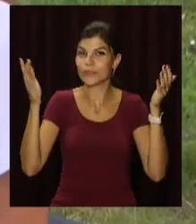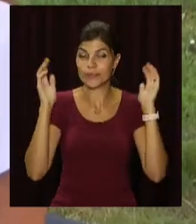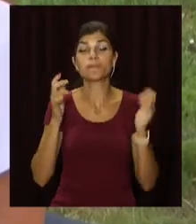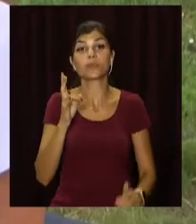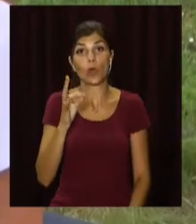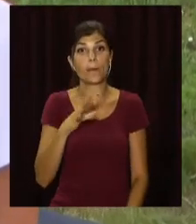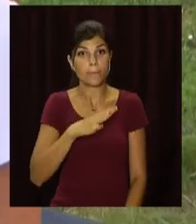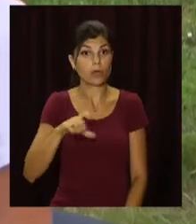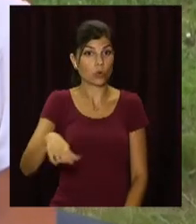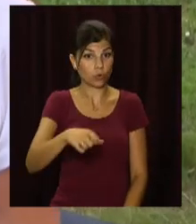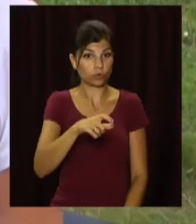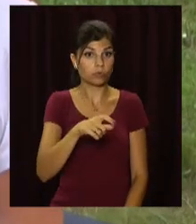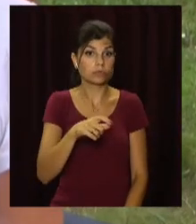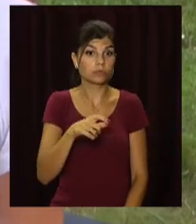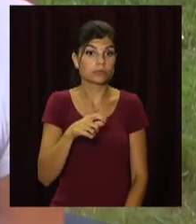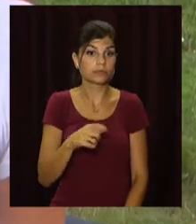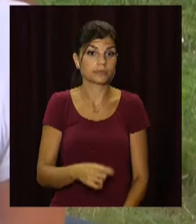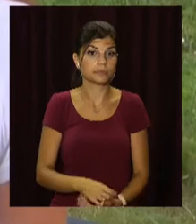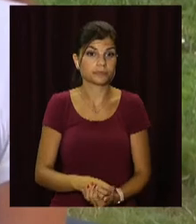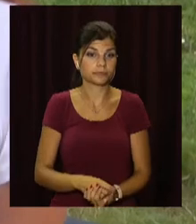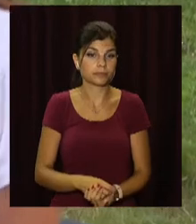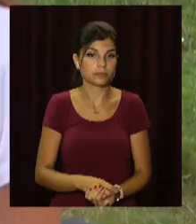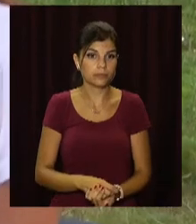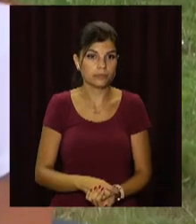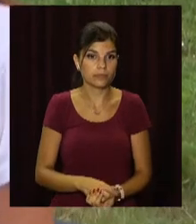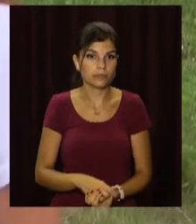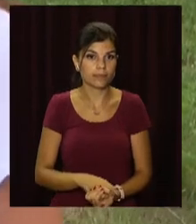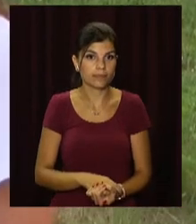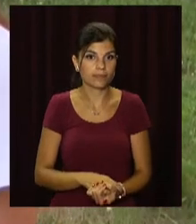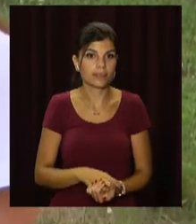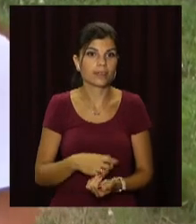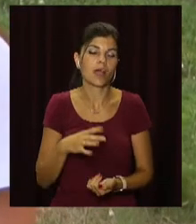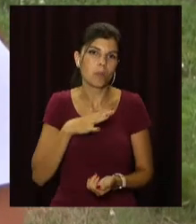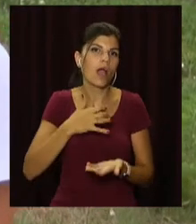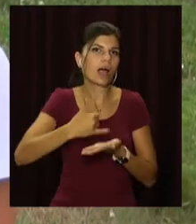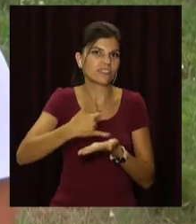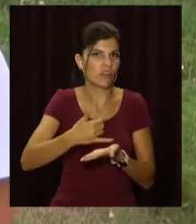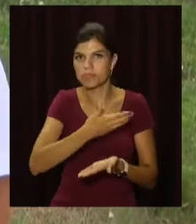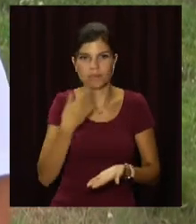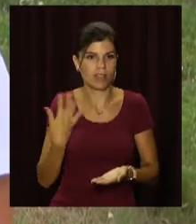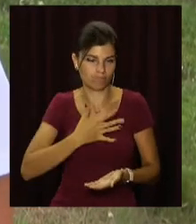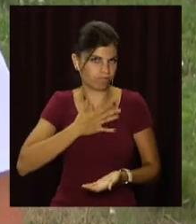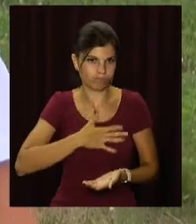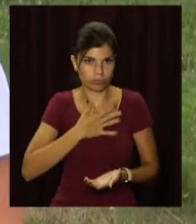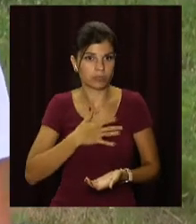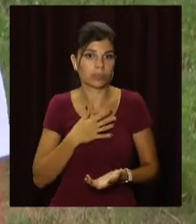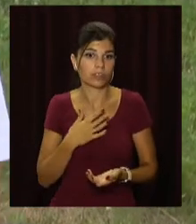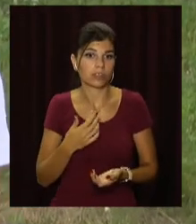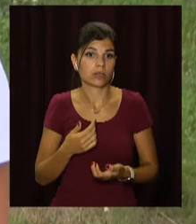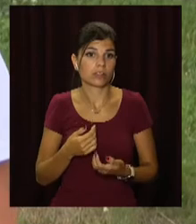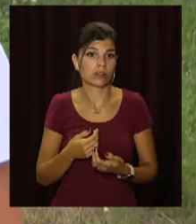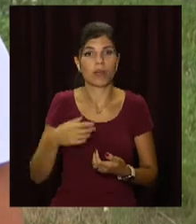проміжки дороги, ну, не асфальтовані, можна сказати, на якій були